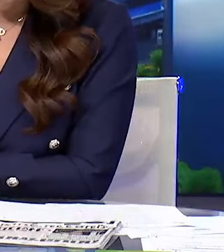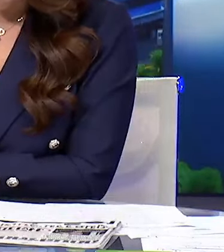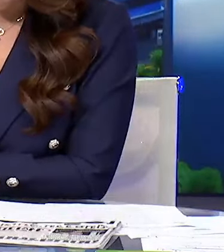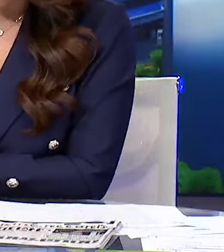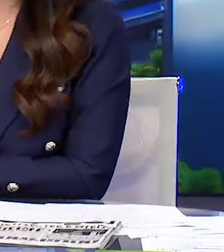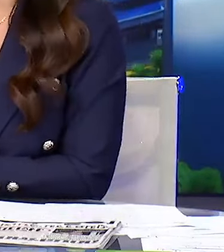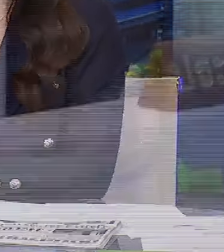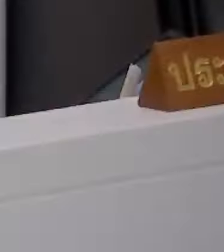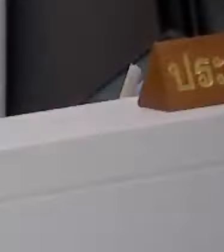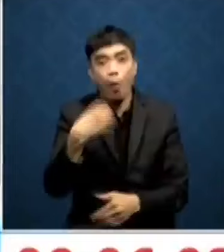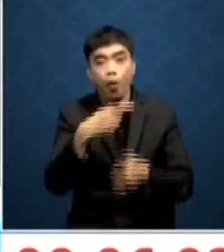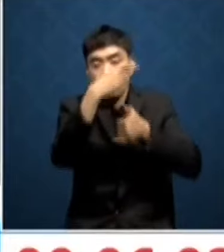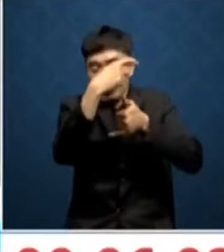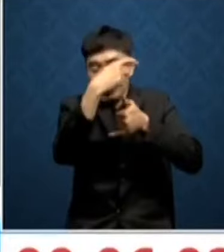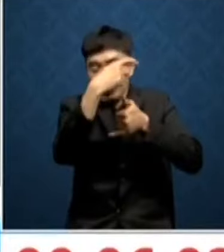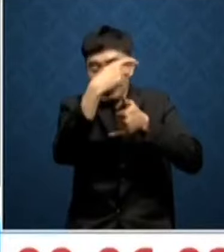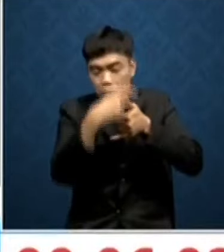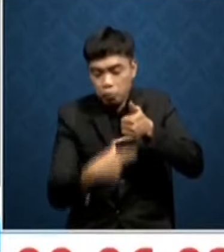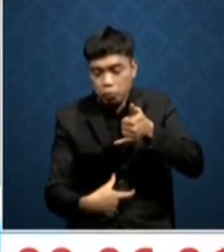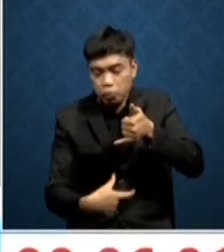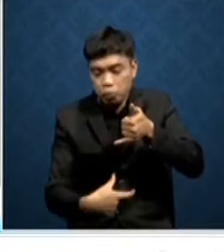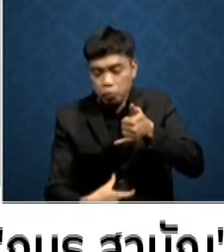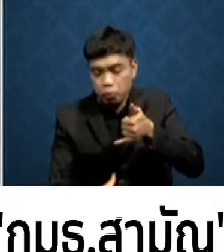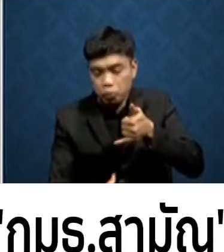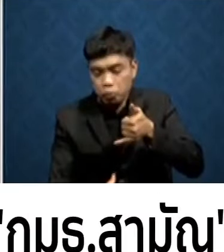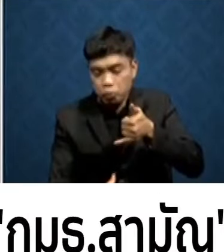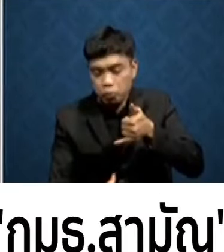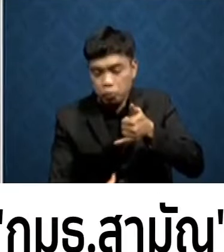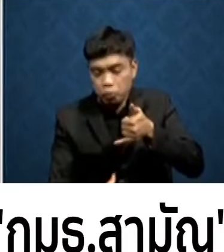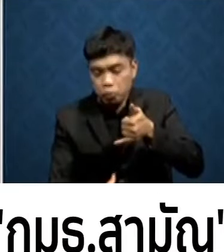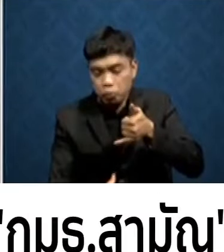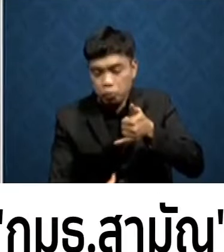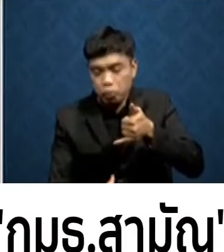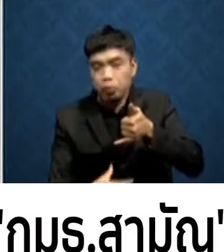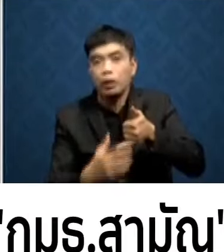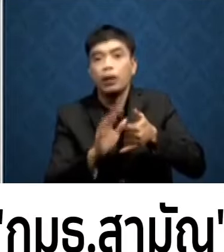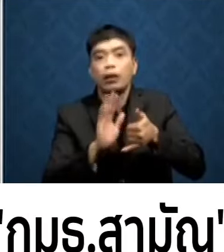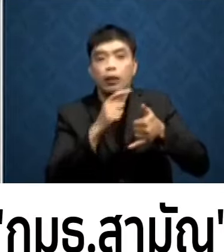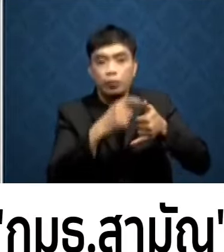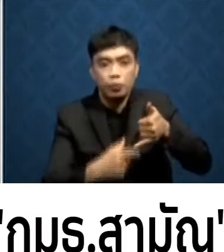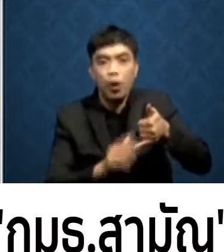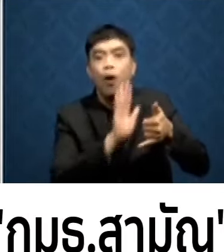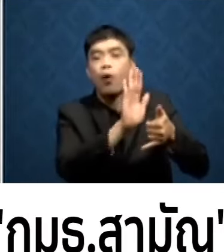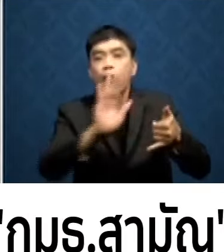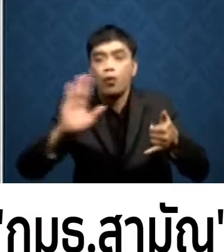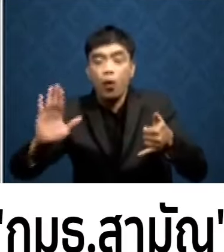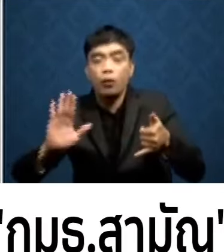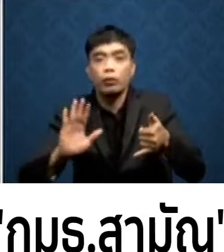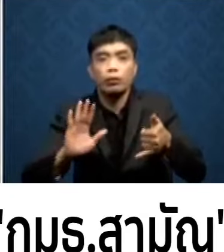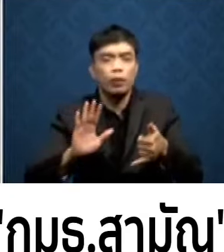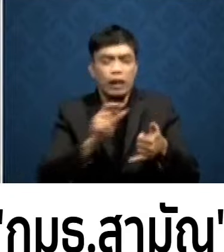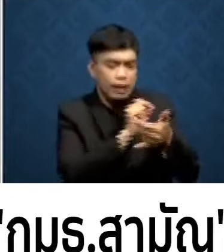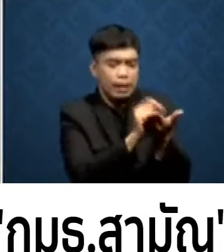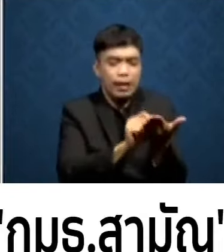สวนะคะท่านก็ออกมาพูดเลยว่าแบบนี้จะเขียนเรื่องของกฎเกณฑ์ข้อบังคับเอาไว้ทำไมอ่ะค่ะท่านเอาใครก็